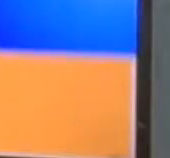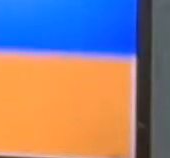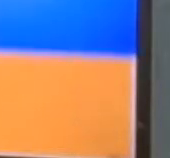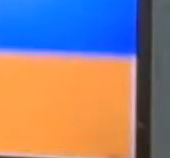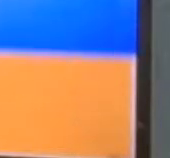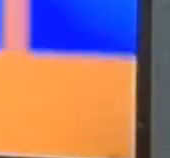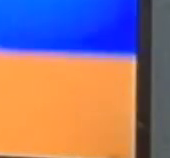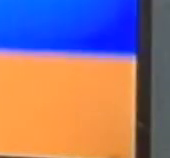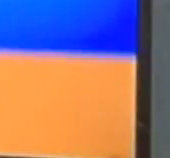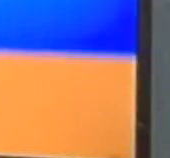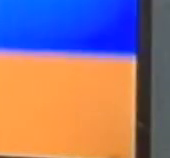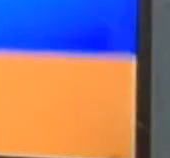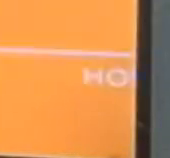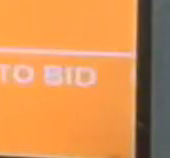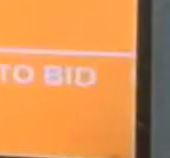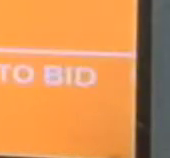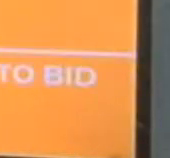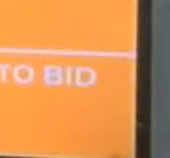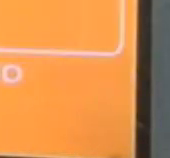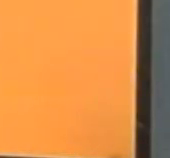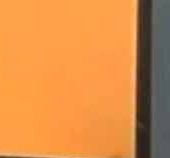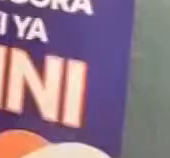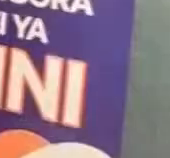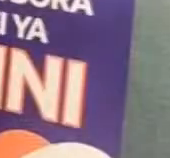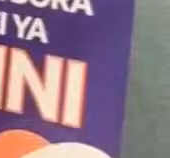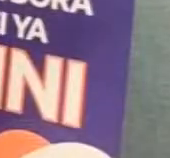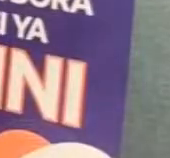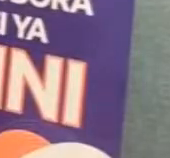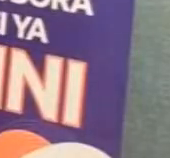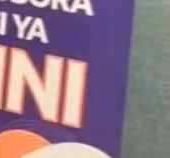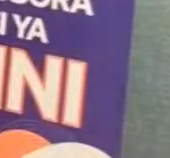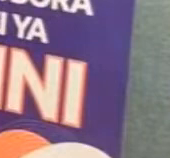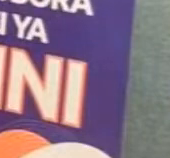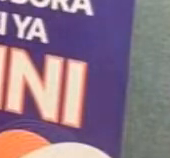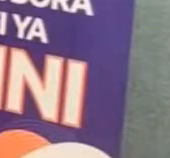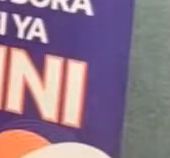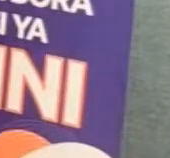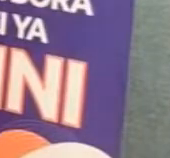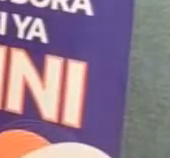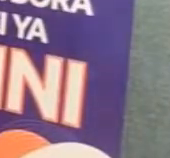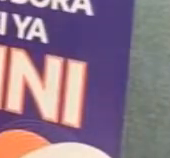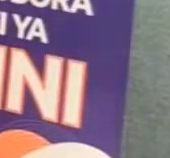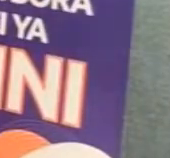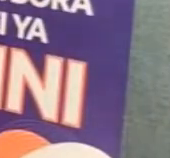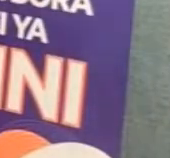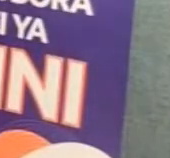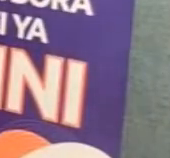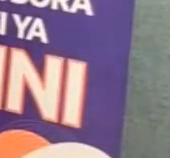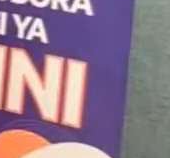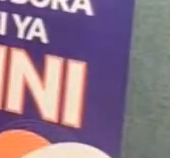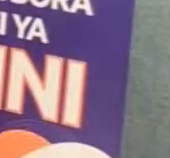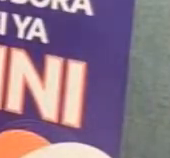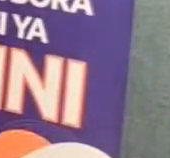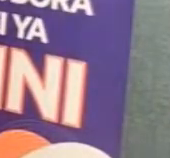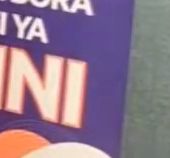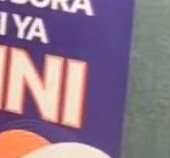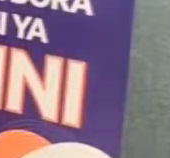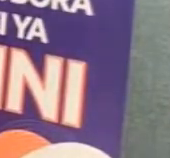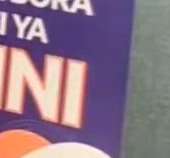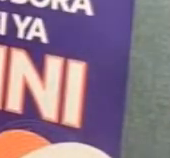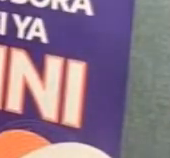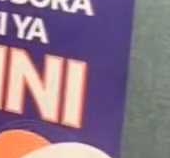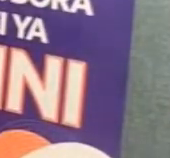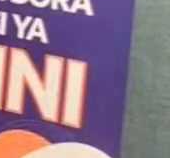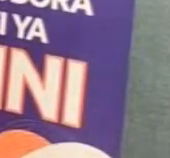ya Samsung ni SM, ama Oppo ni Oppo. My friend, mahali popote unanitizama, eka hizo kodi zake kisha utume